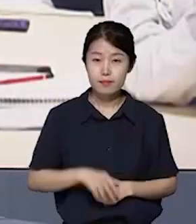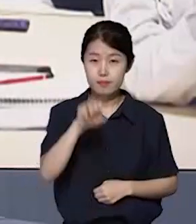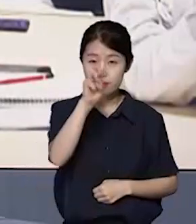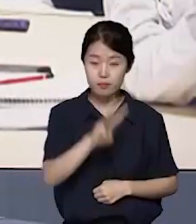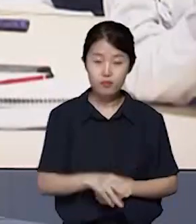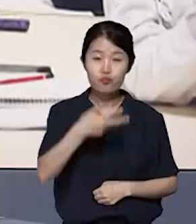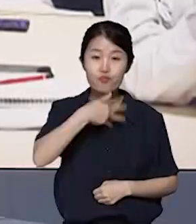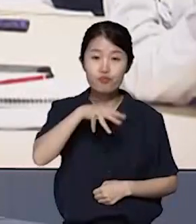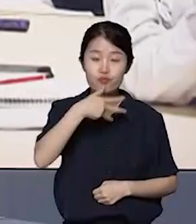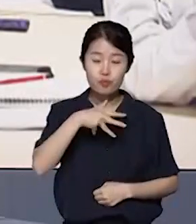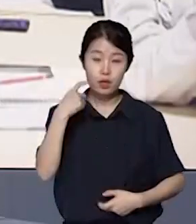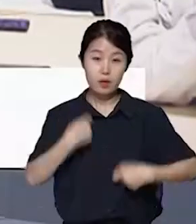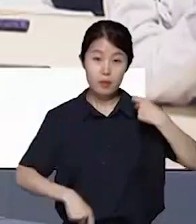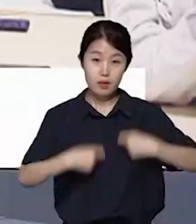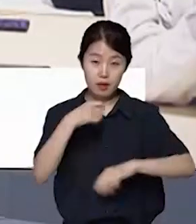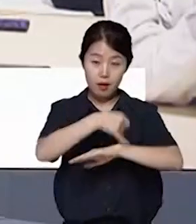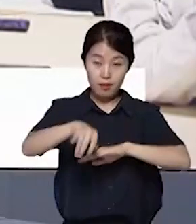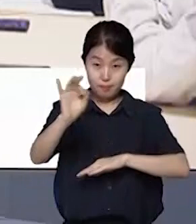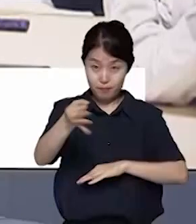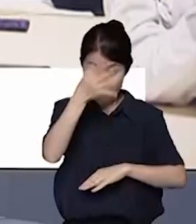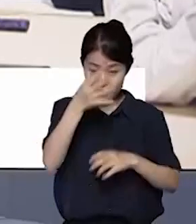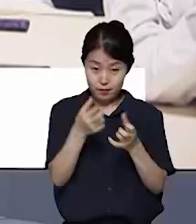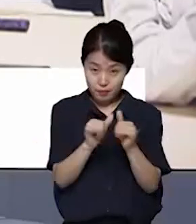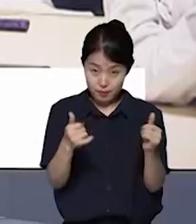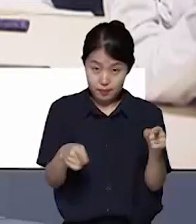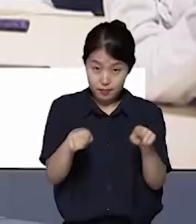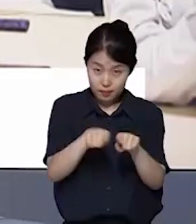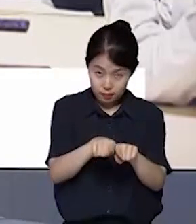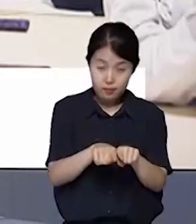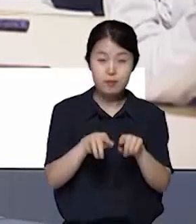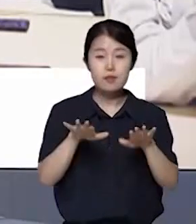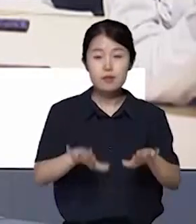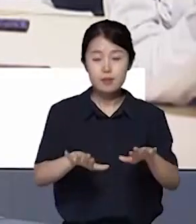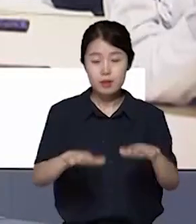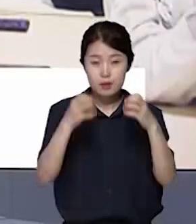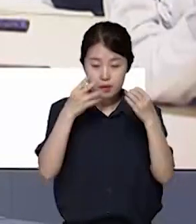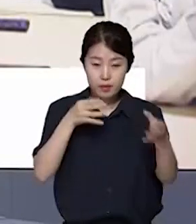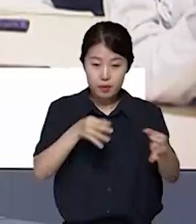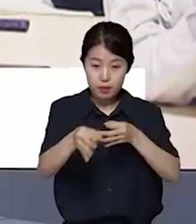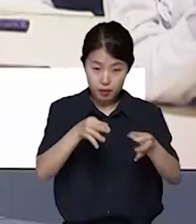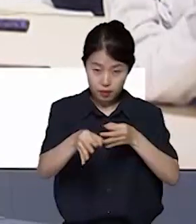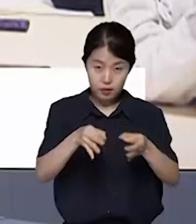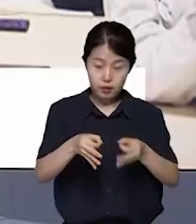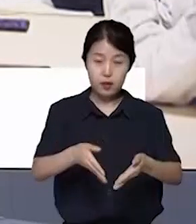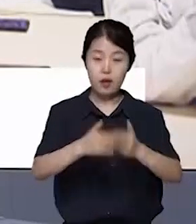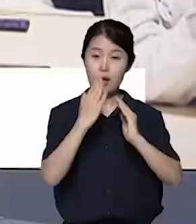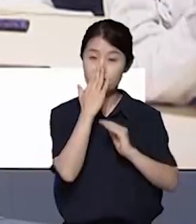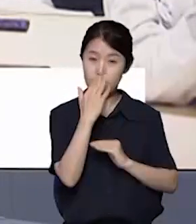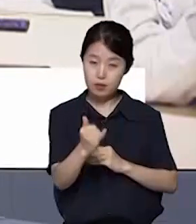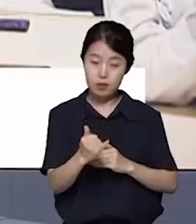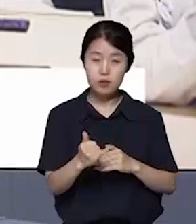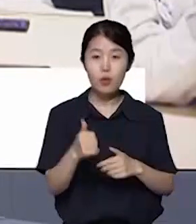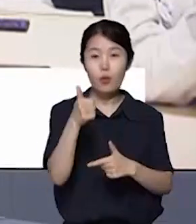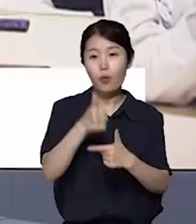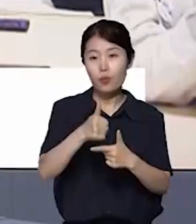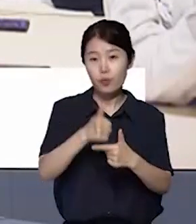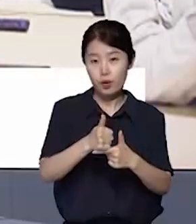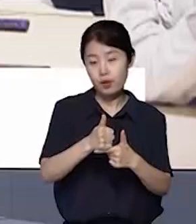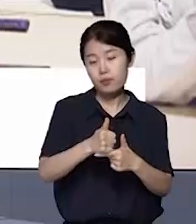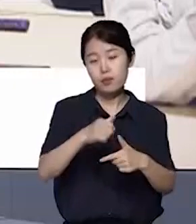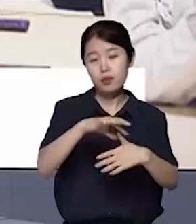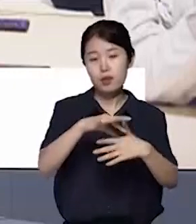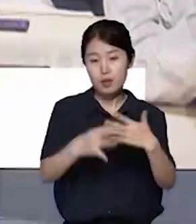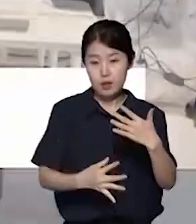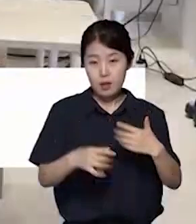광주 충장로 패션 장인들과 함께 로컬 패션 상품을 제작하고 창업까지 할 수 있는 호남권 콘텐츠 기반 장인학교가